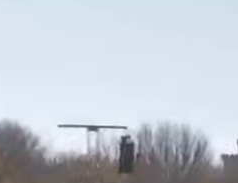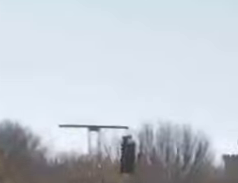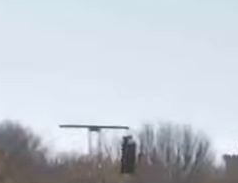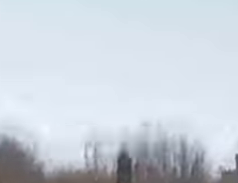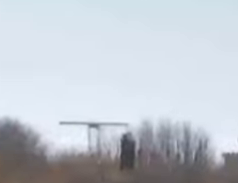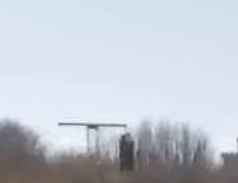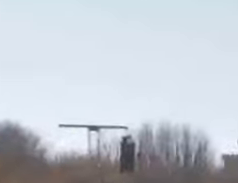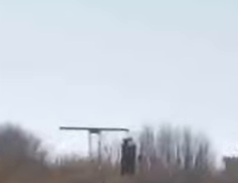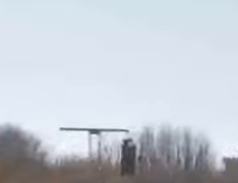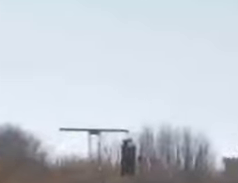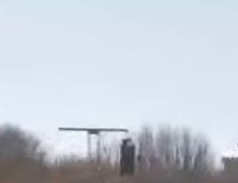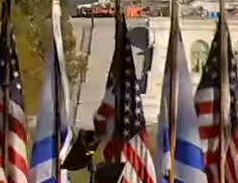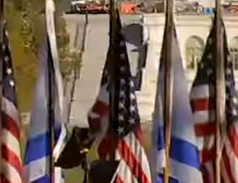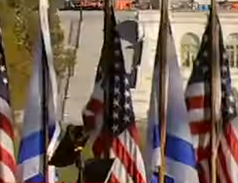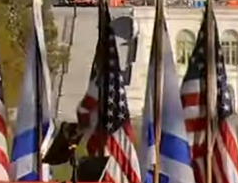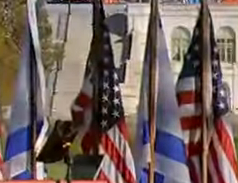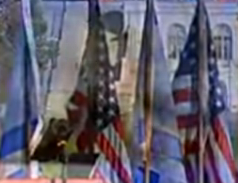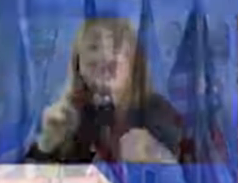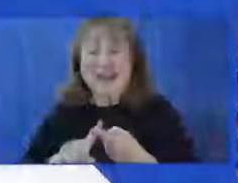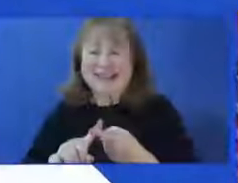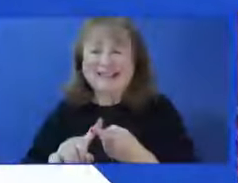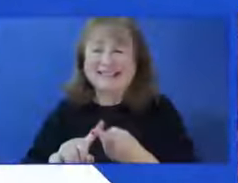Shalom, friends.